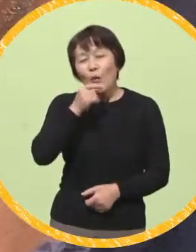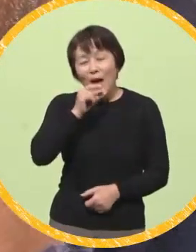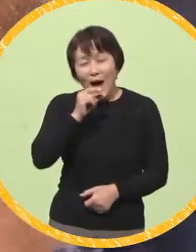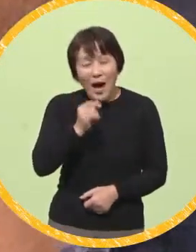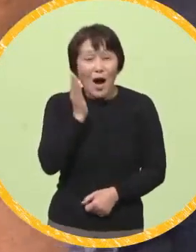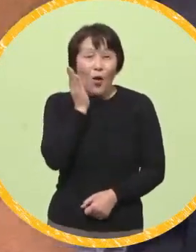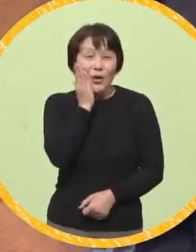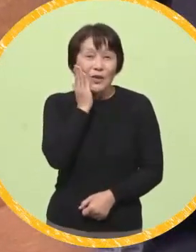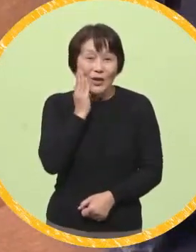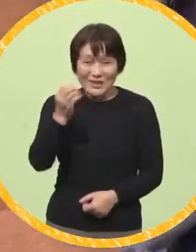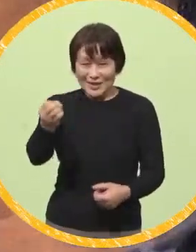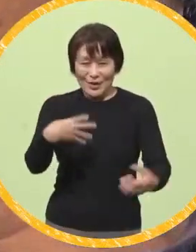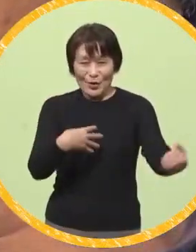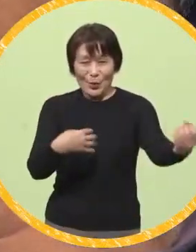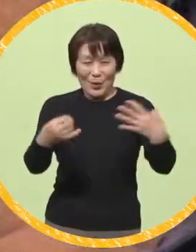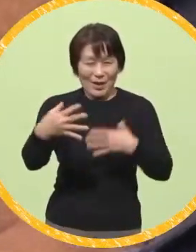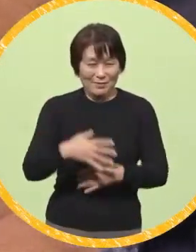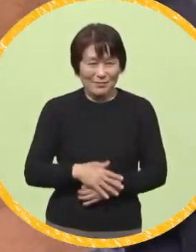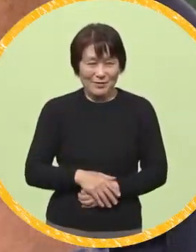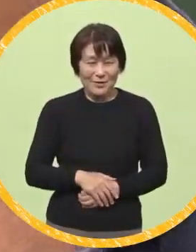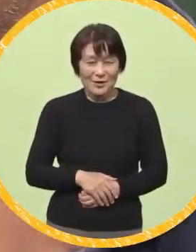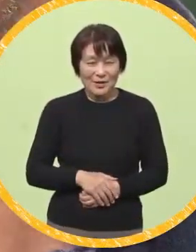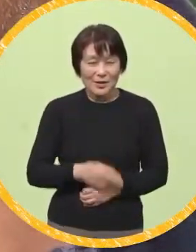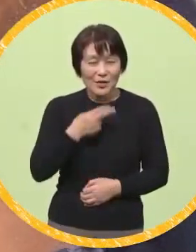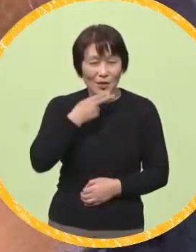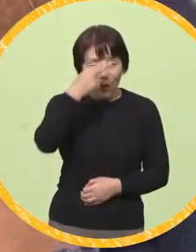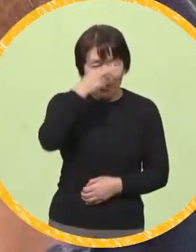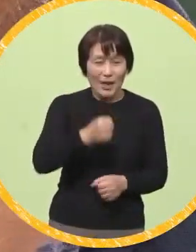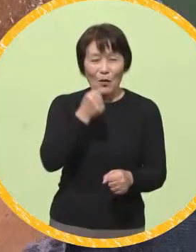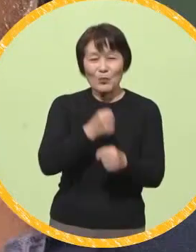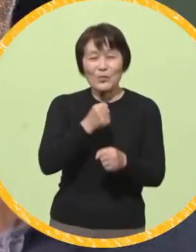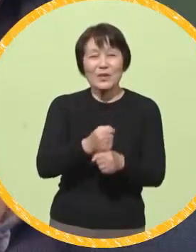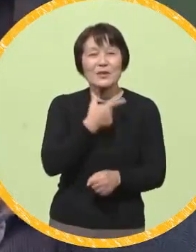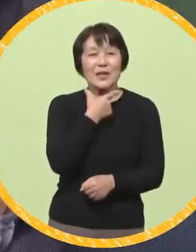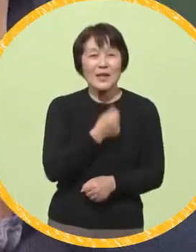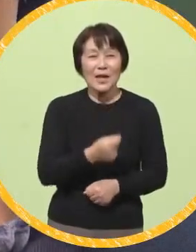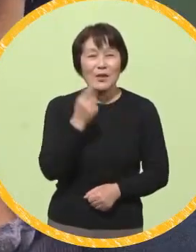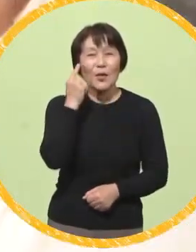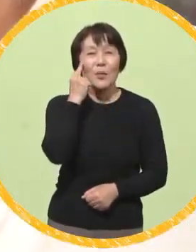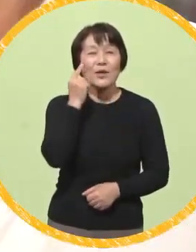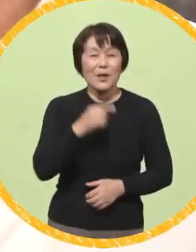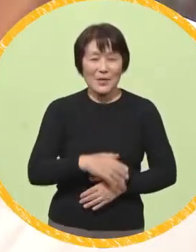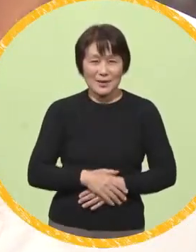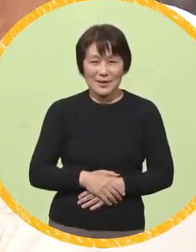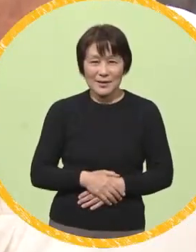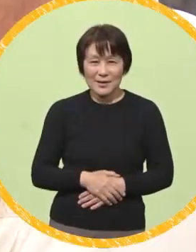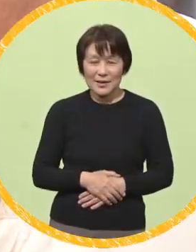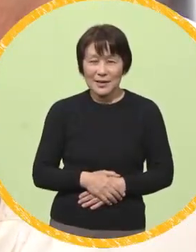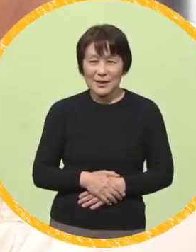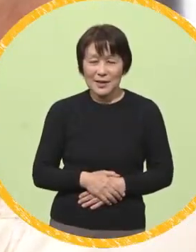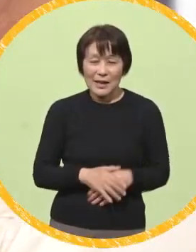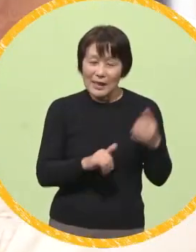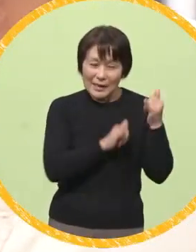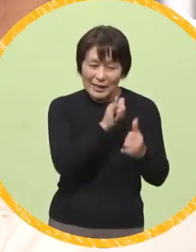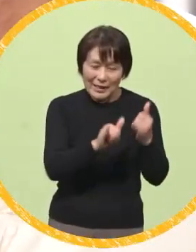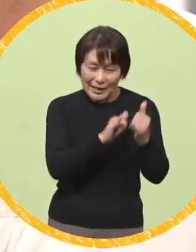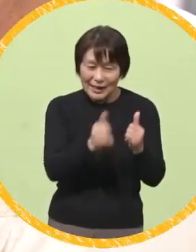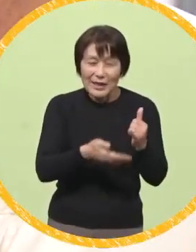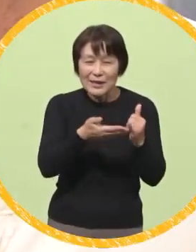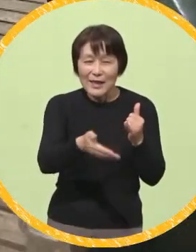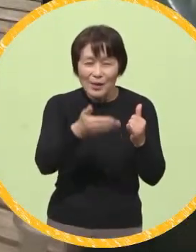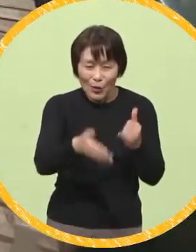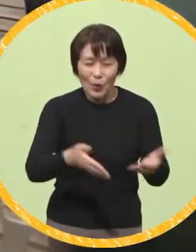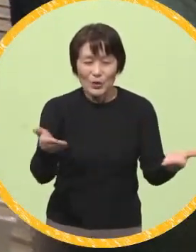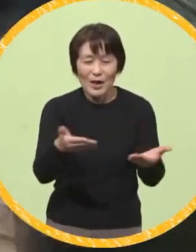言ってもらえるようなお酒を今後も作っていきたいなと思います。 日本酒は伝統産業だと思ってます